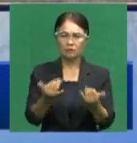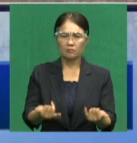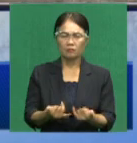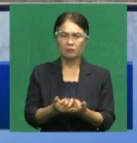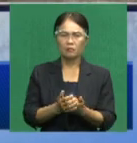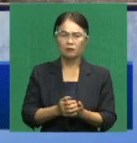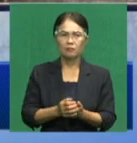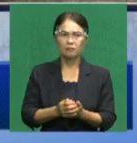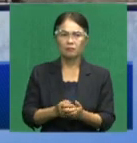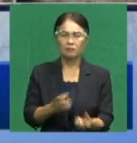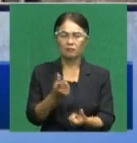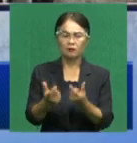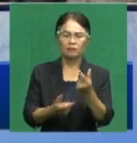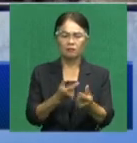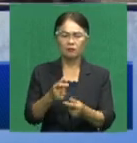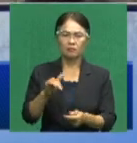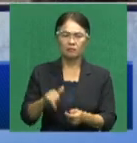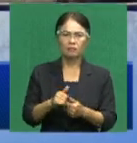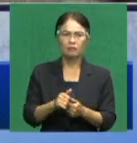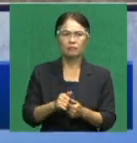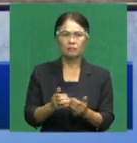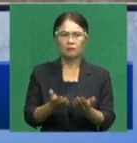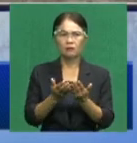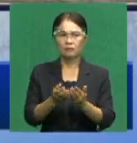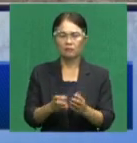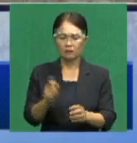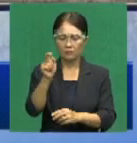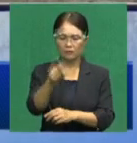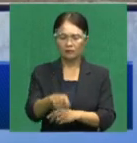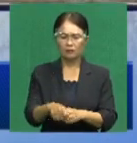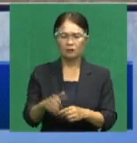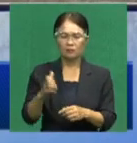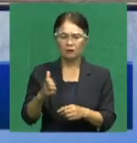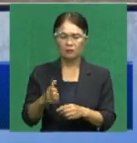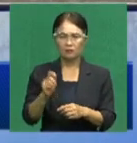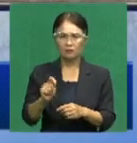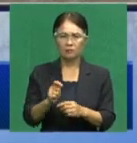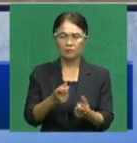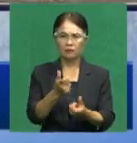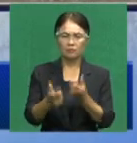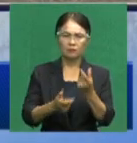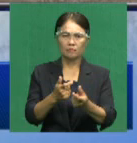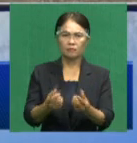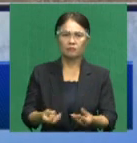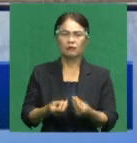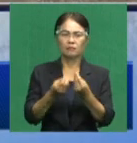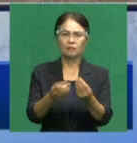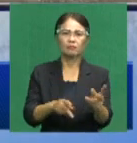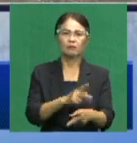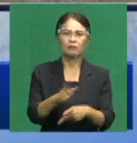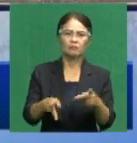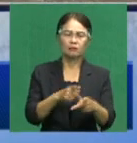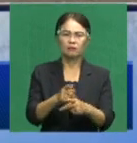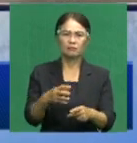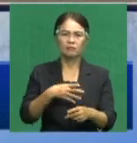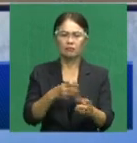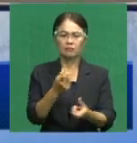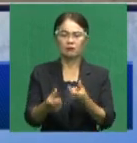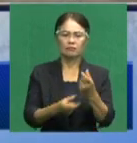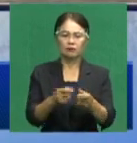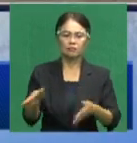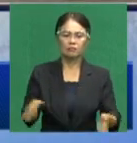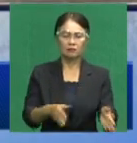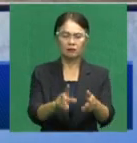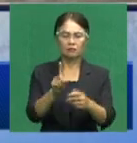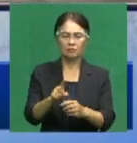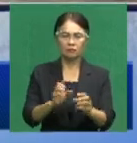ចដែរសម្រាប់ការធ្វើដំណើរនៅសាឡាងពីកោះពេជ្រទៅកោះនរានេះគឺការដាក់ដំណើរការជូនទៅដល់ប្រជាពលរដ្ឋដែលចង់ធ្វើដំណើរទៅកាន់ផ្លូ